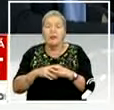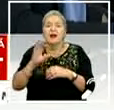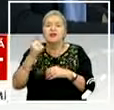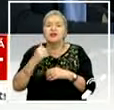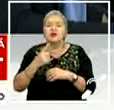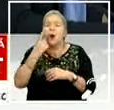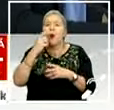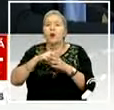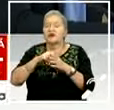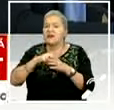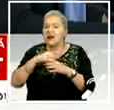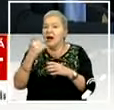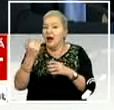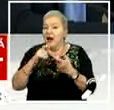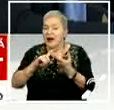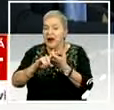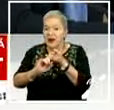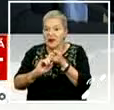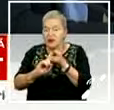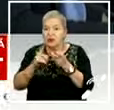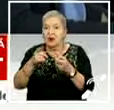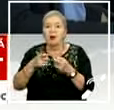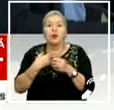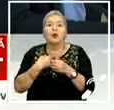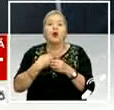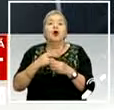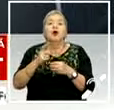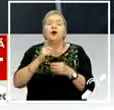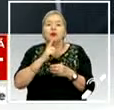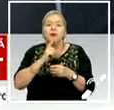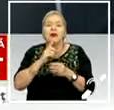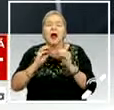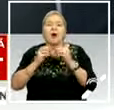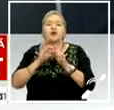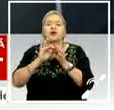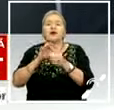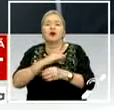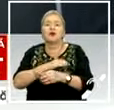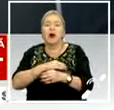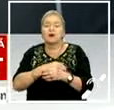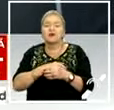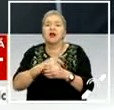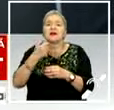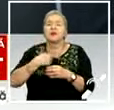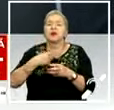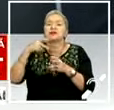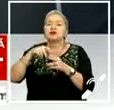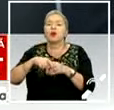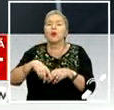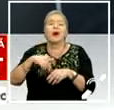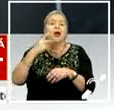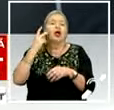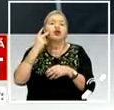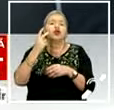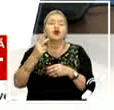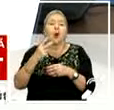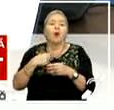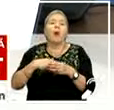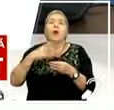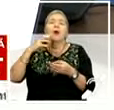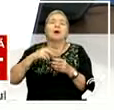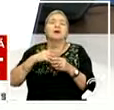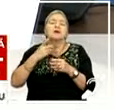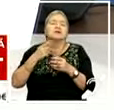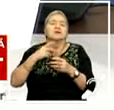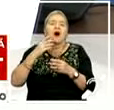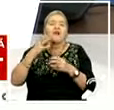amendament care este legat de mandatele rectorilor. Aceștia pot avea două mandate, fiecare de 5 ani. În